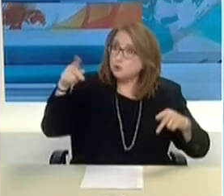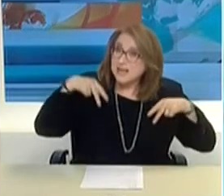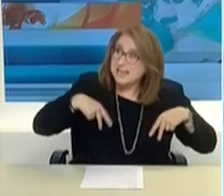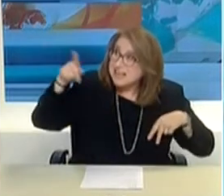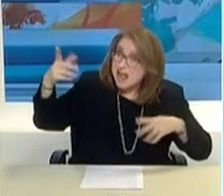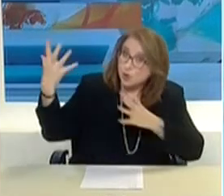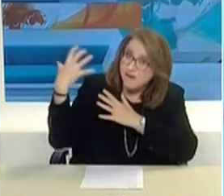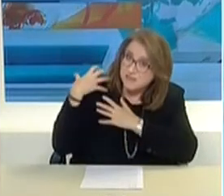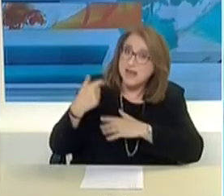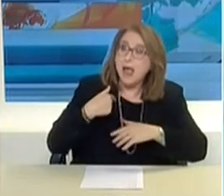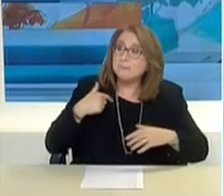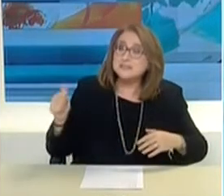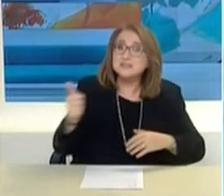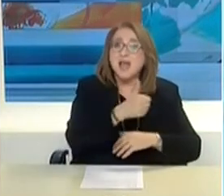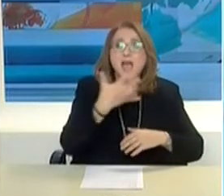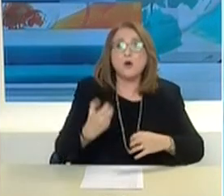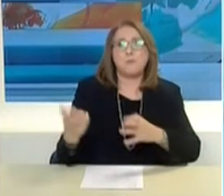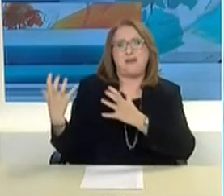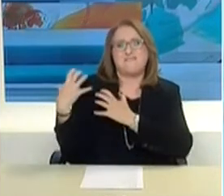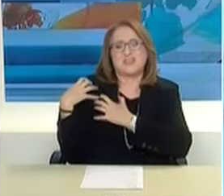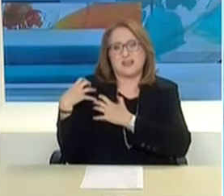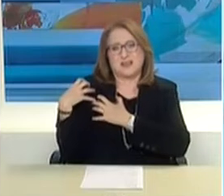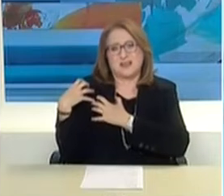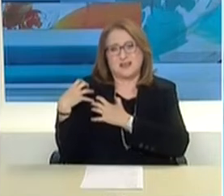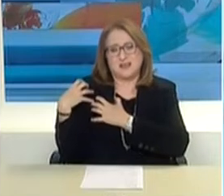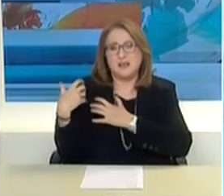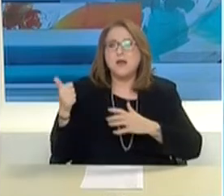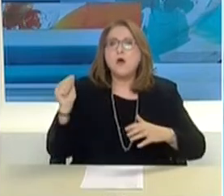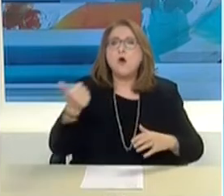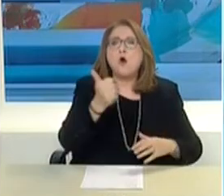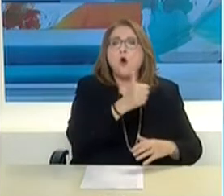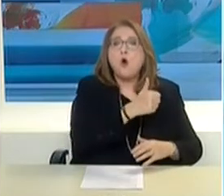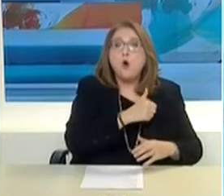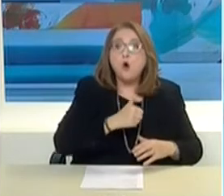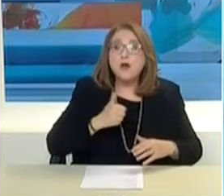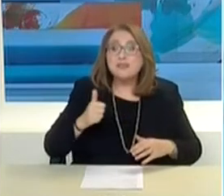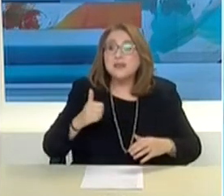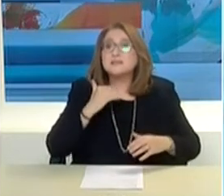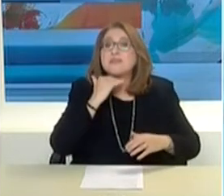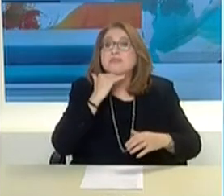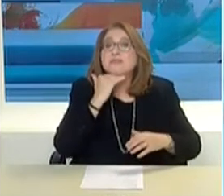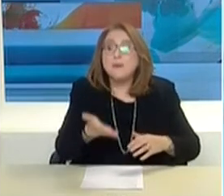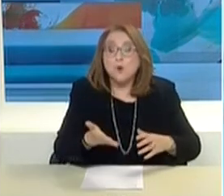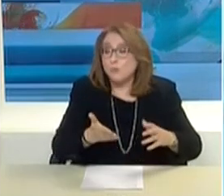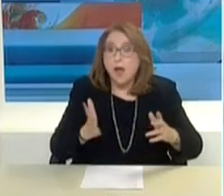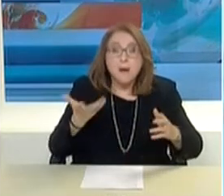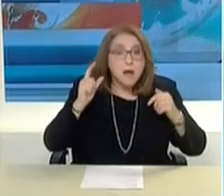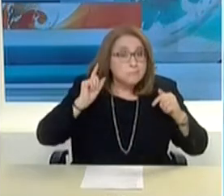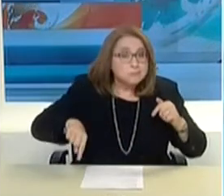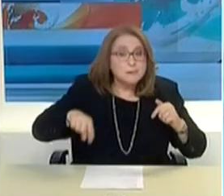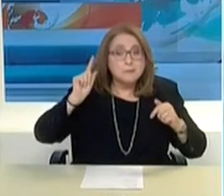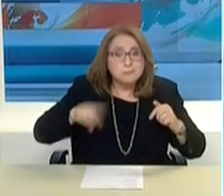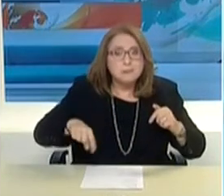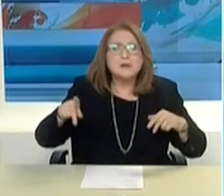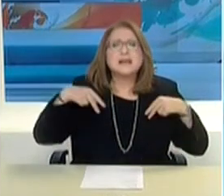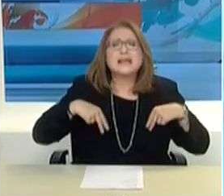πανδημία δεν μπορεί να ανακοπεί ούτε από μεμονωμένα άτομα, αλλά ούτε και μόνο από τις προσπάθειες του